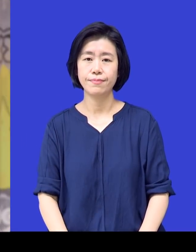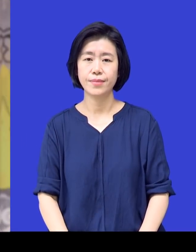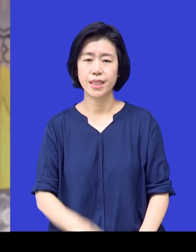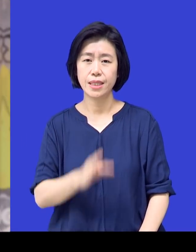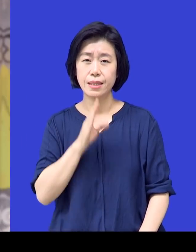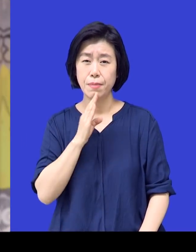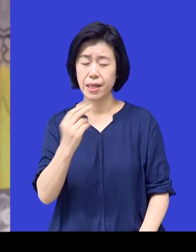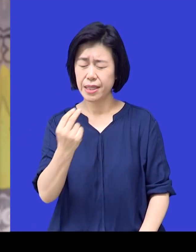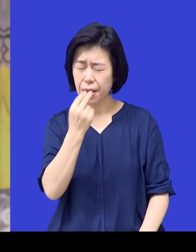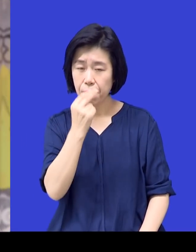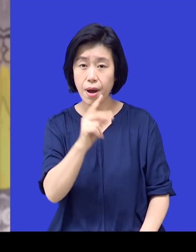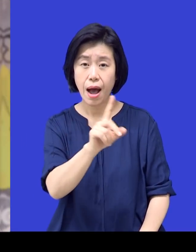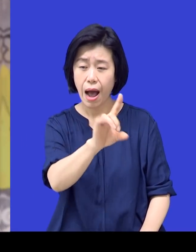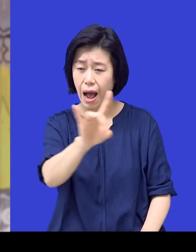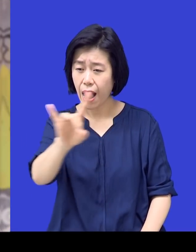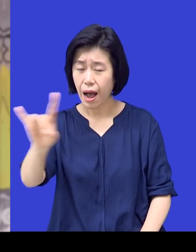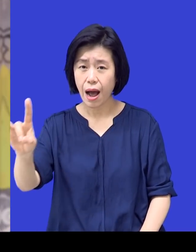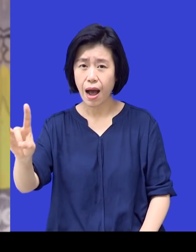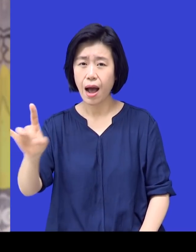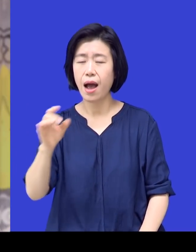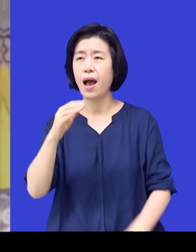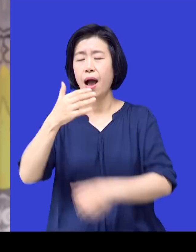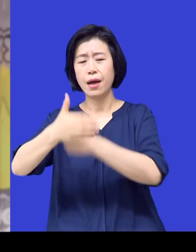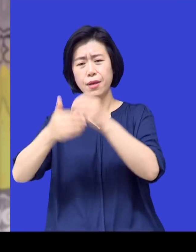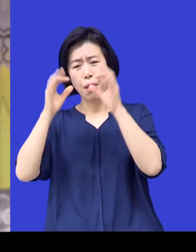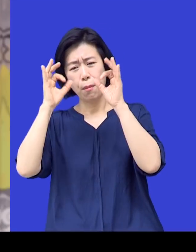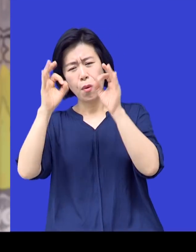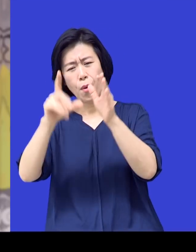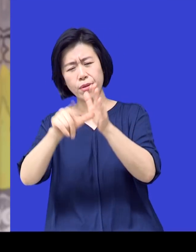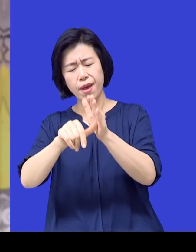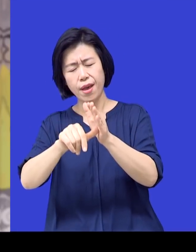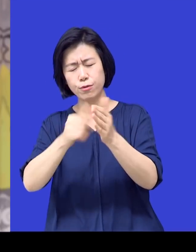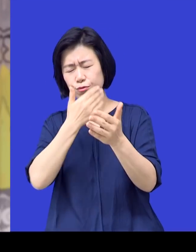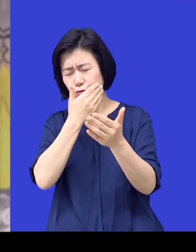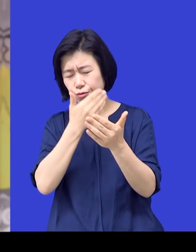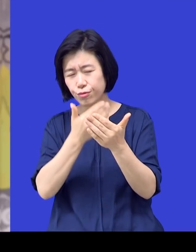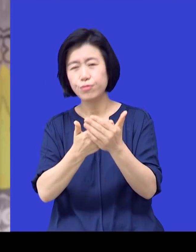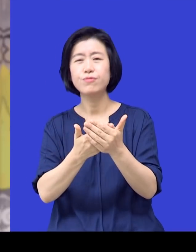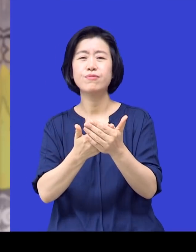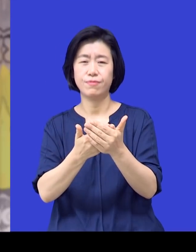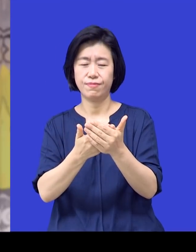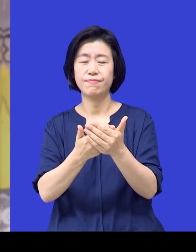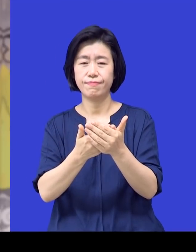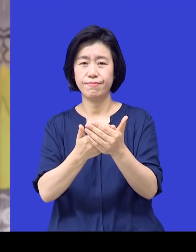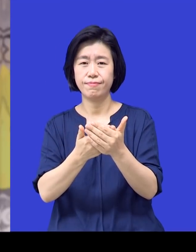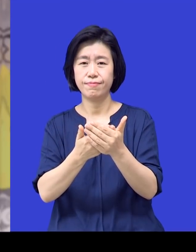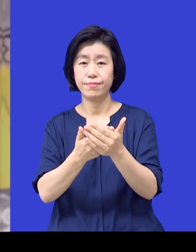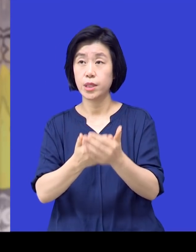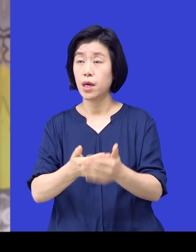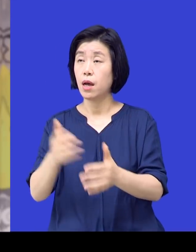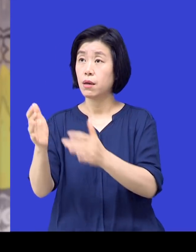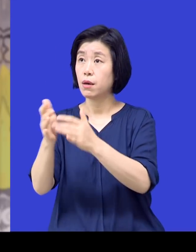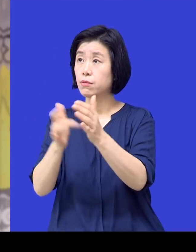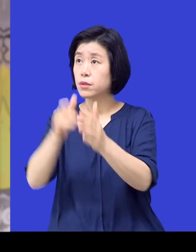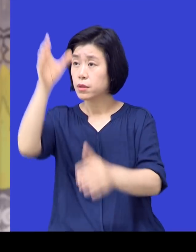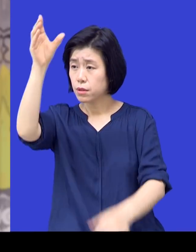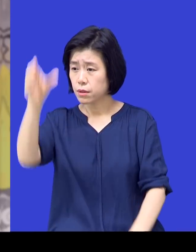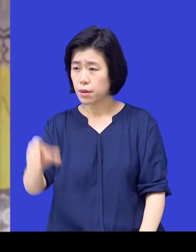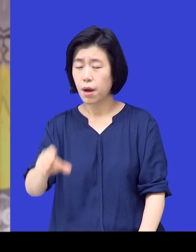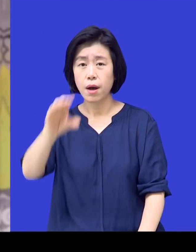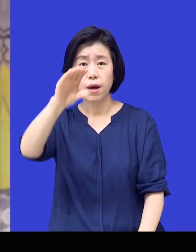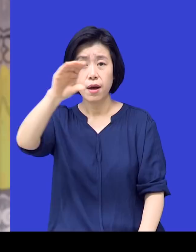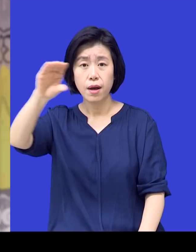얼마나 하나님 앞에 고귀하고 피어나기를 원하시며 하나님이 십자가에